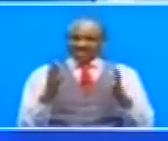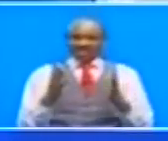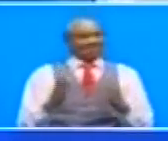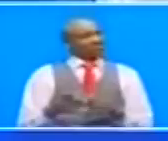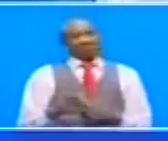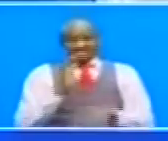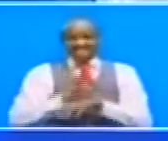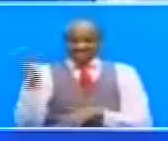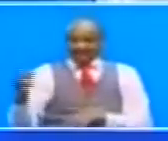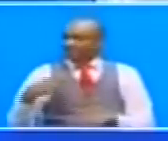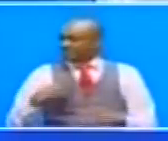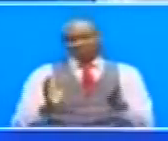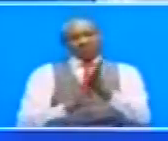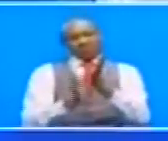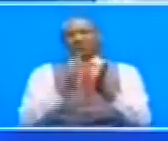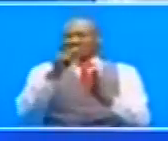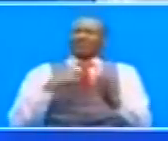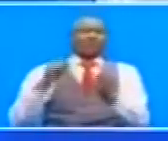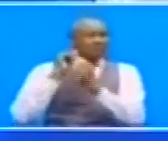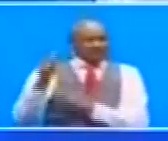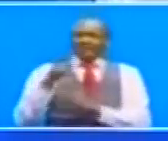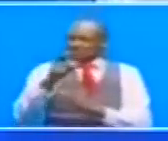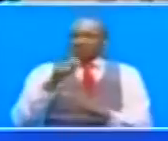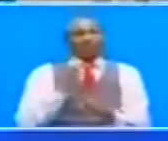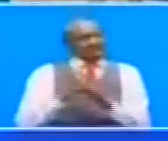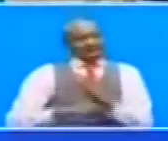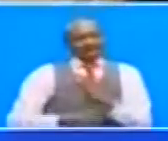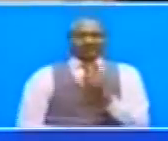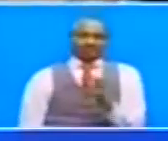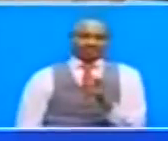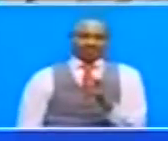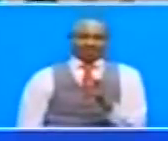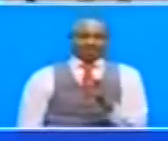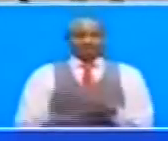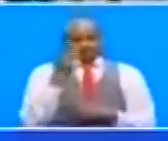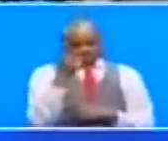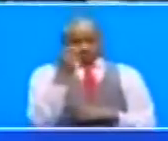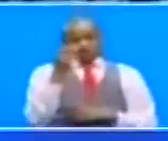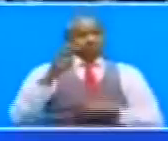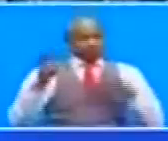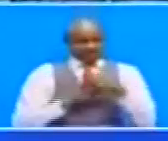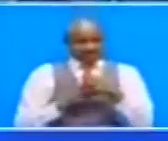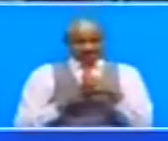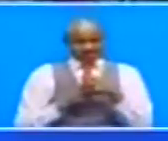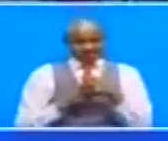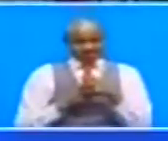Hata kwa church, watu niambia, umetoka mbali and you never give up. Ila mwaka 2007,